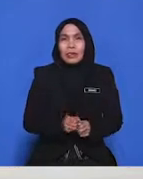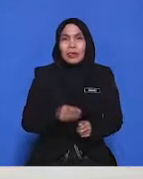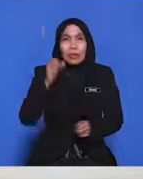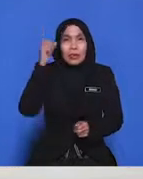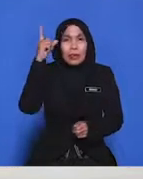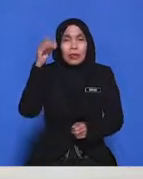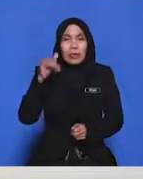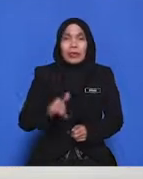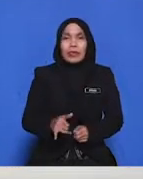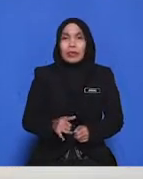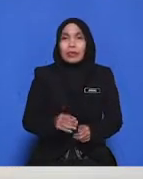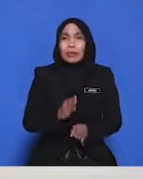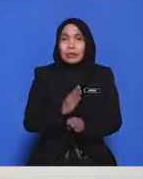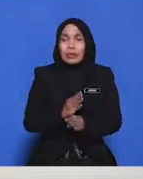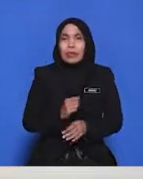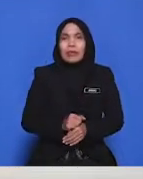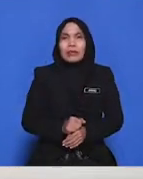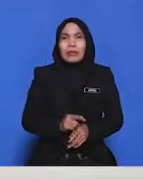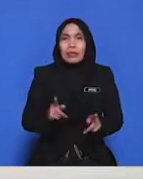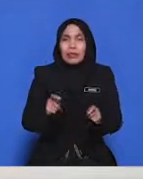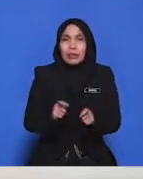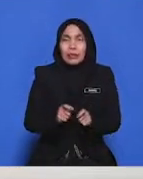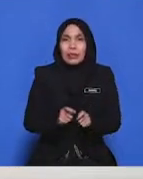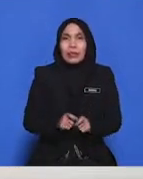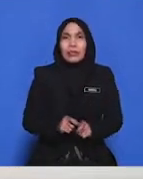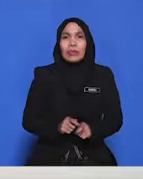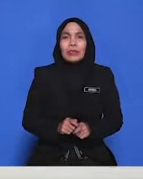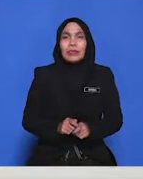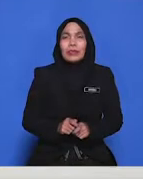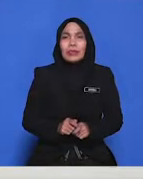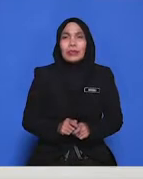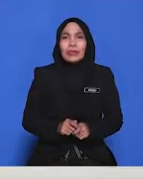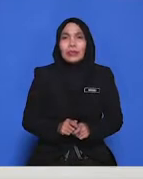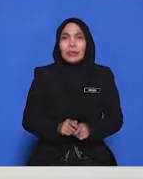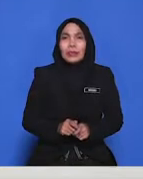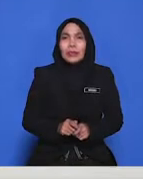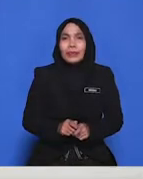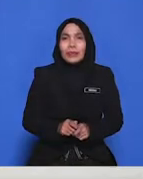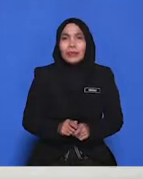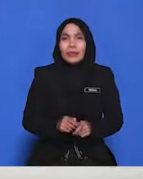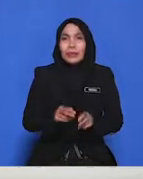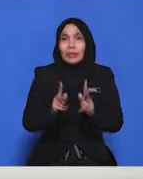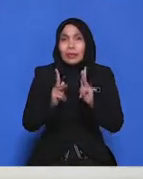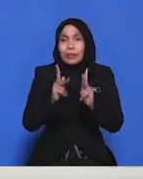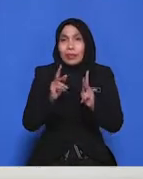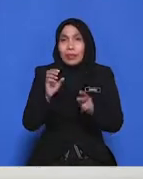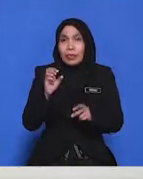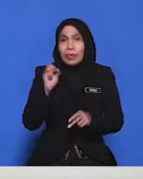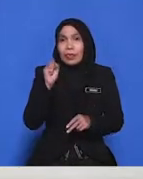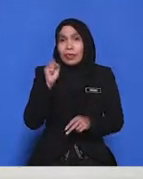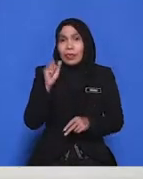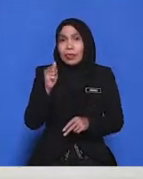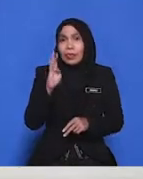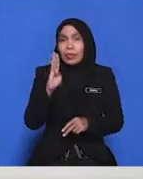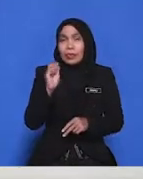Islam yang kukuh seperti mana sabda Rasulullah sallallahu alaihi wasallam yang diriwayatkan